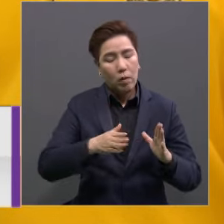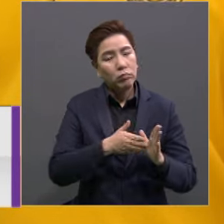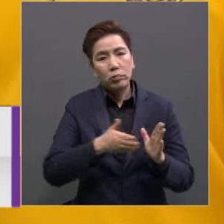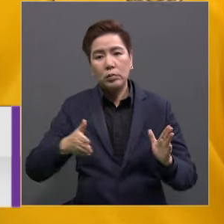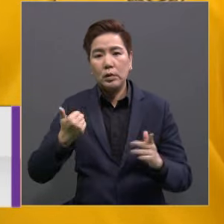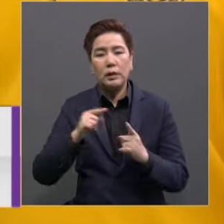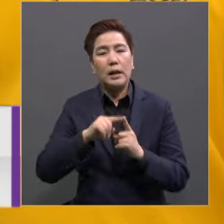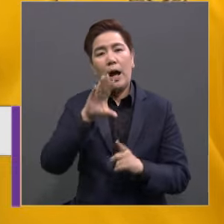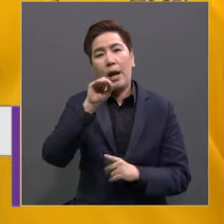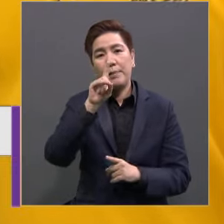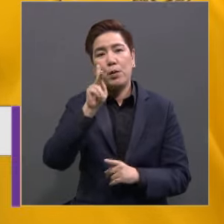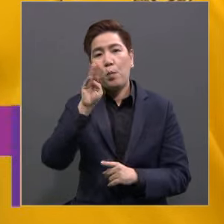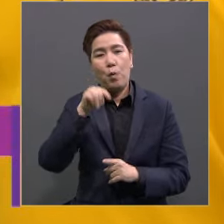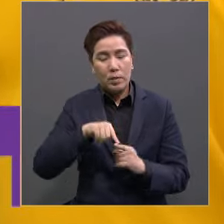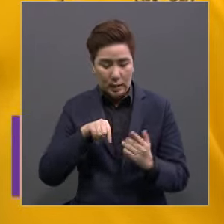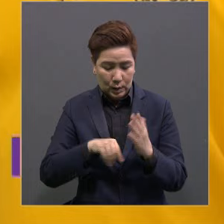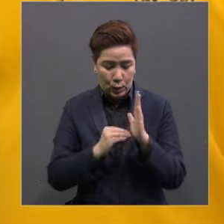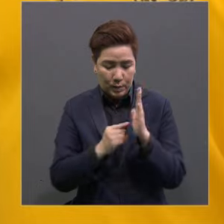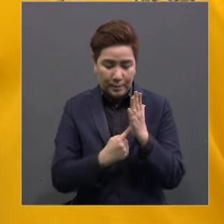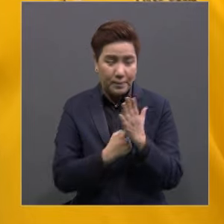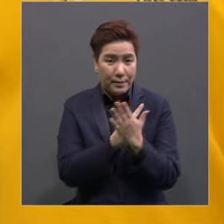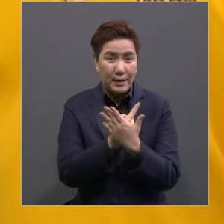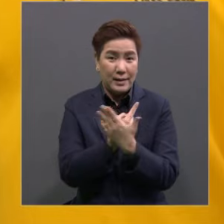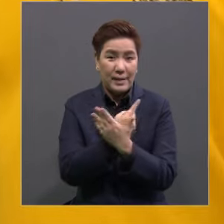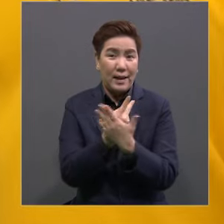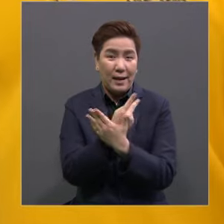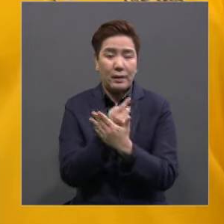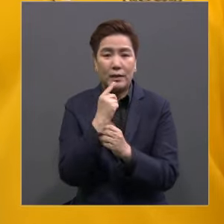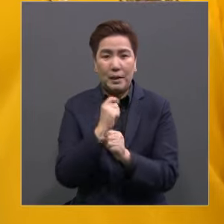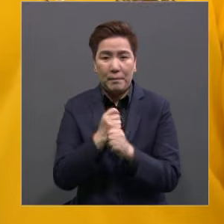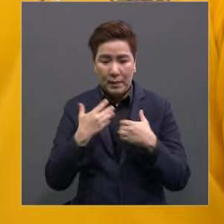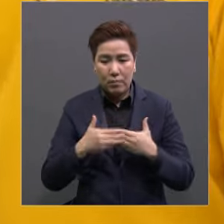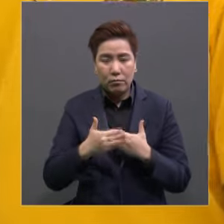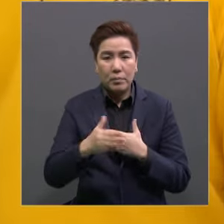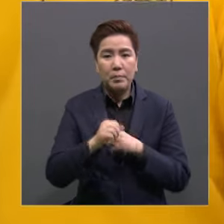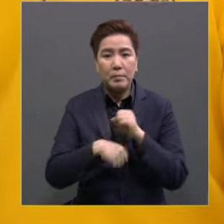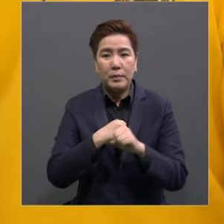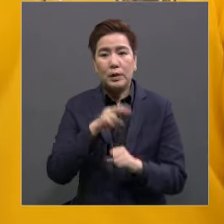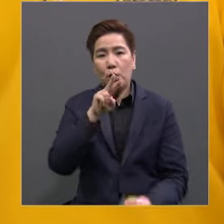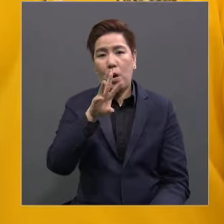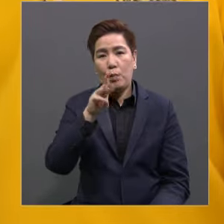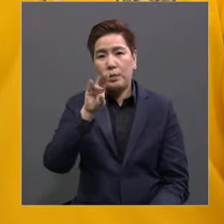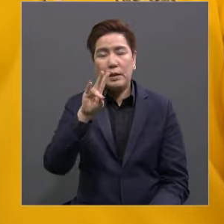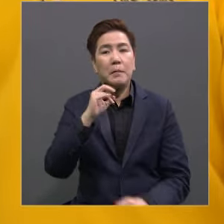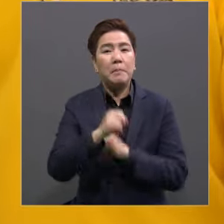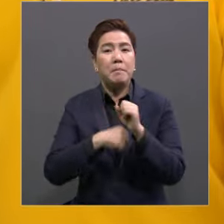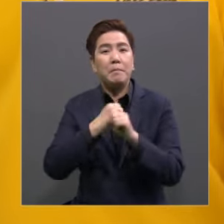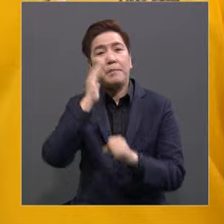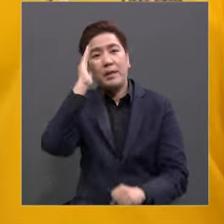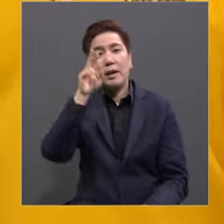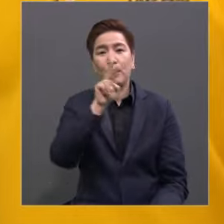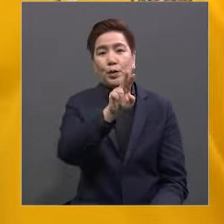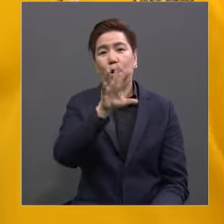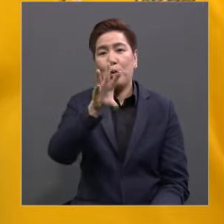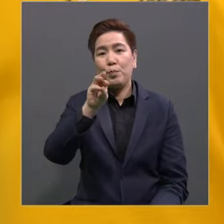ง51กิโลเมตรนี้นะครับแล้วก็ทยอยเสร็จประมาณสิ้นปี67ปีใหม่ปีหน้าของปี67ทุกอย่